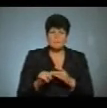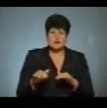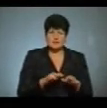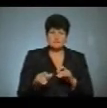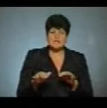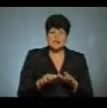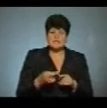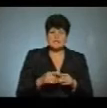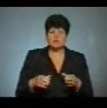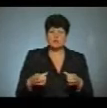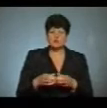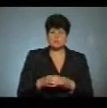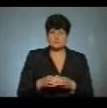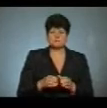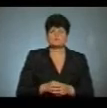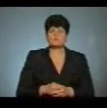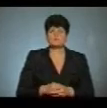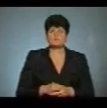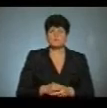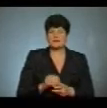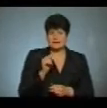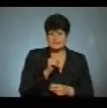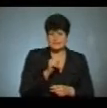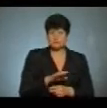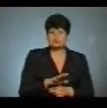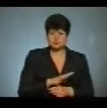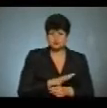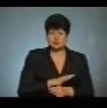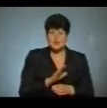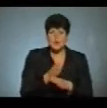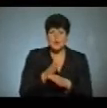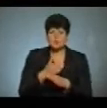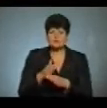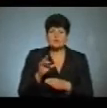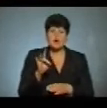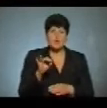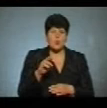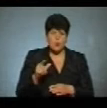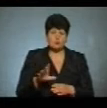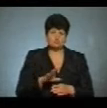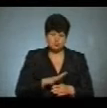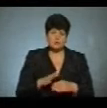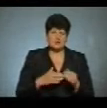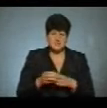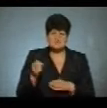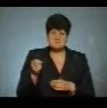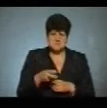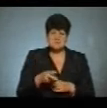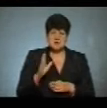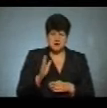діяльності цієї групи. Там були розподілені ролі, тобто були і фахівці, які